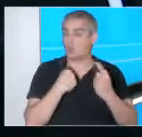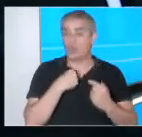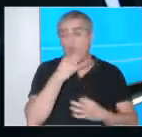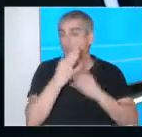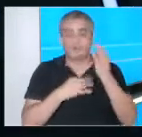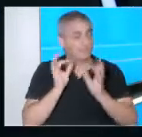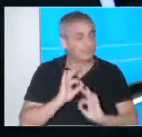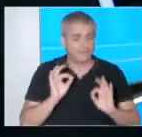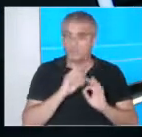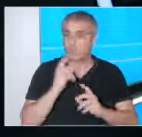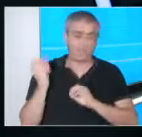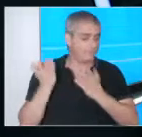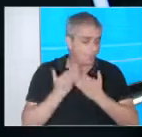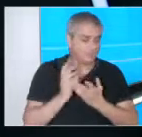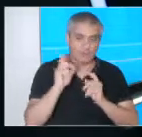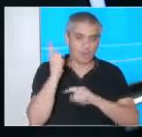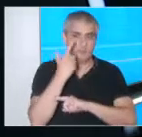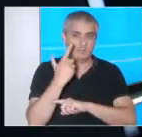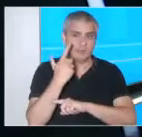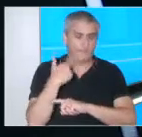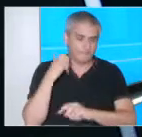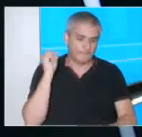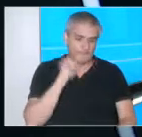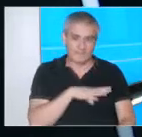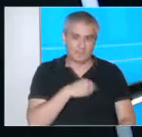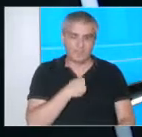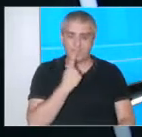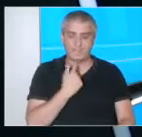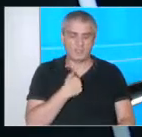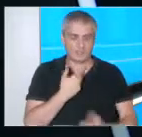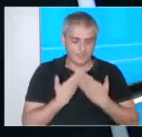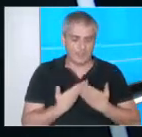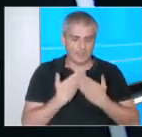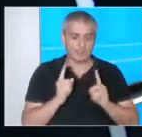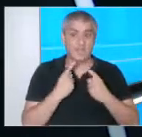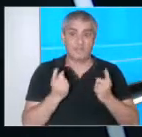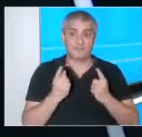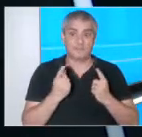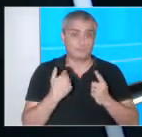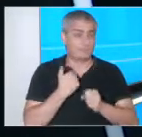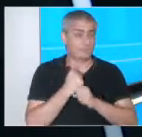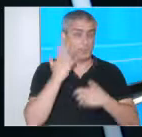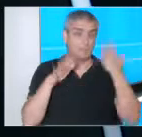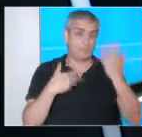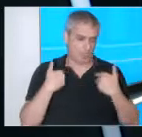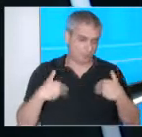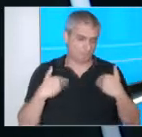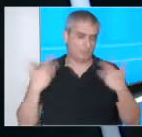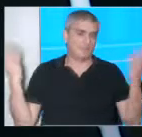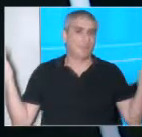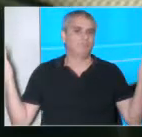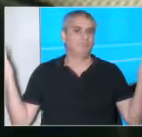עם איש, לא באתי לא עם עוזר ולא עם צלם, באתי, אמרתי, אני אומר תהילים, עכשיו זה שנהיה מזה מאומה, אני שמח על כך,